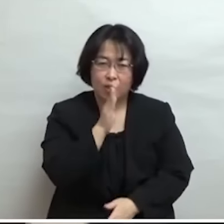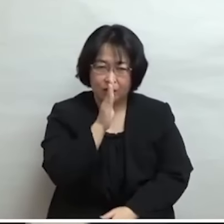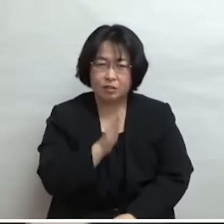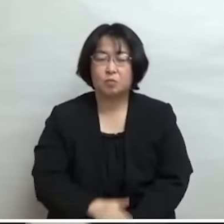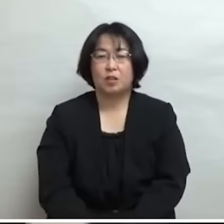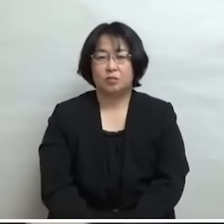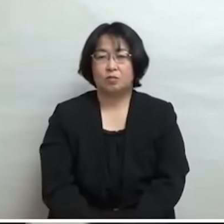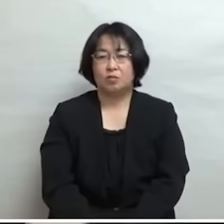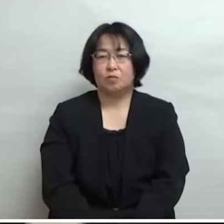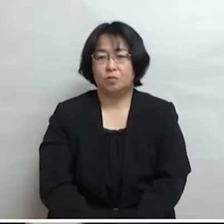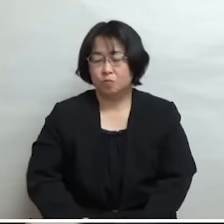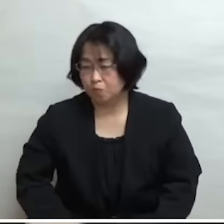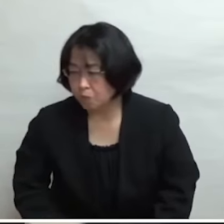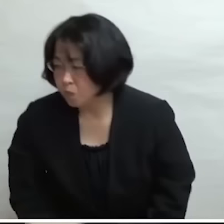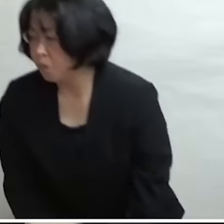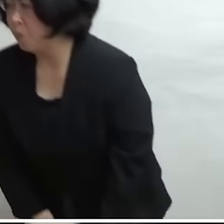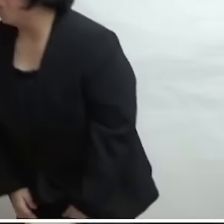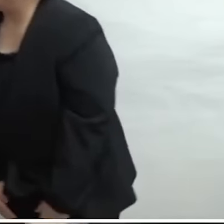ですが、